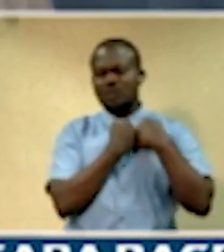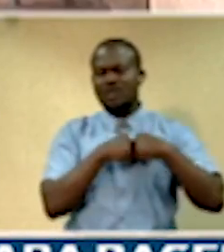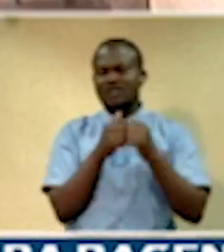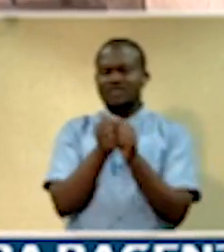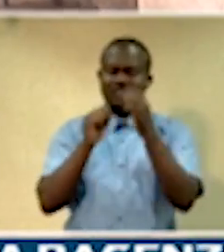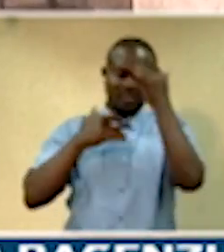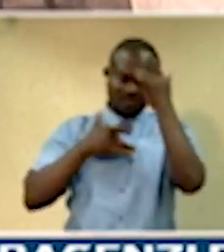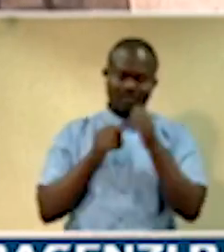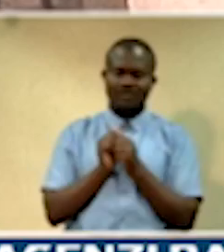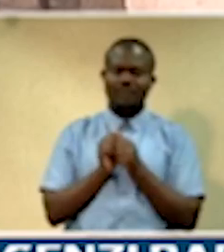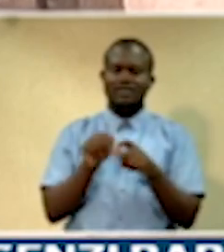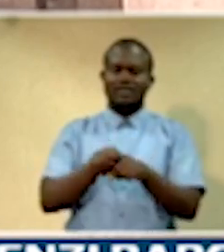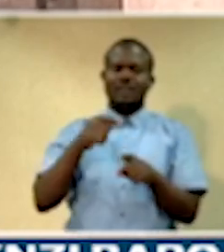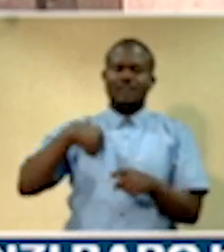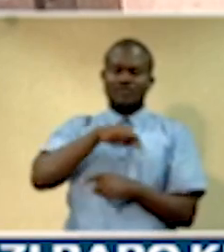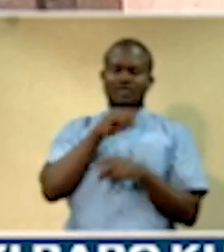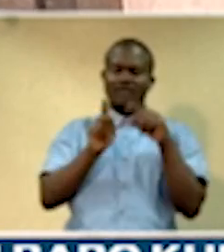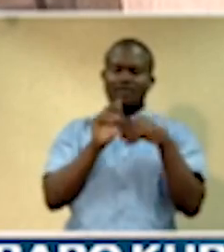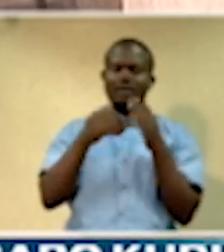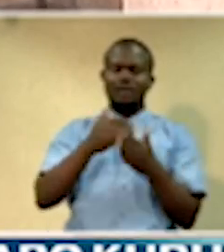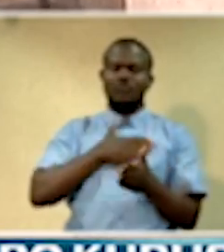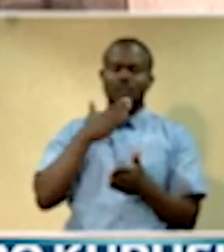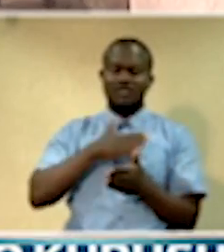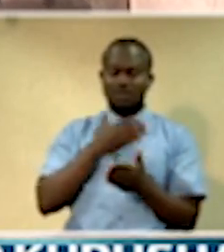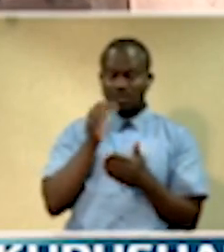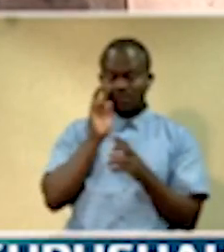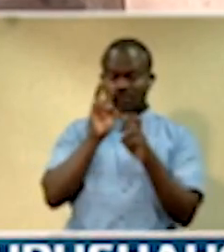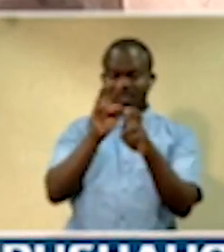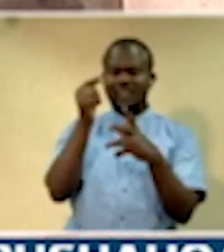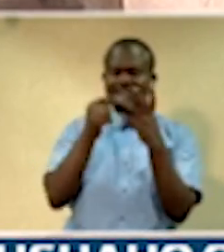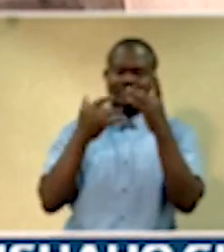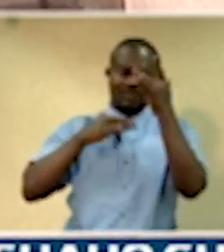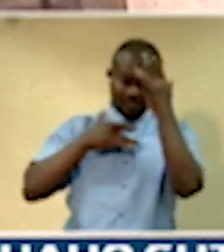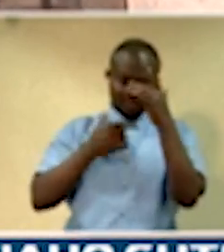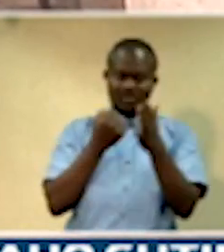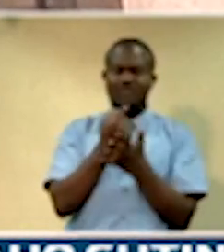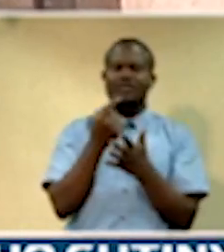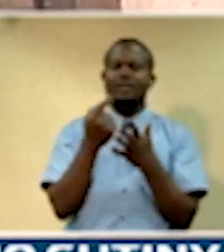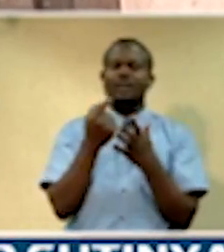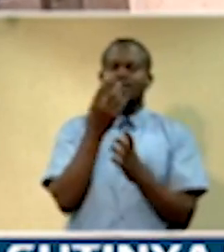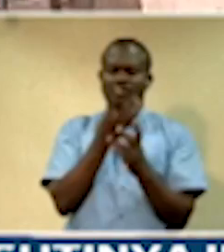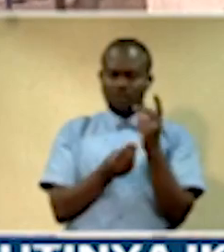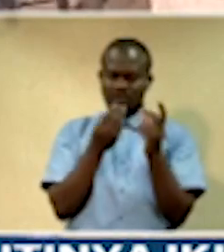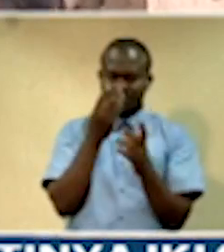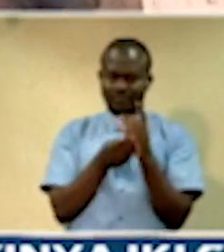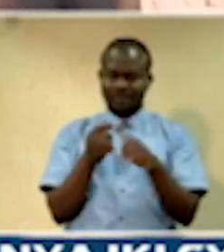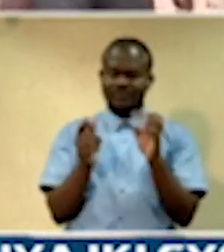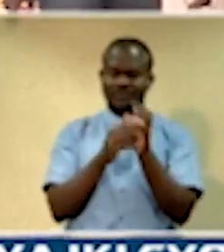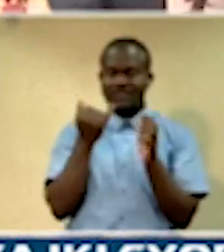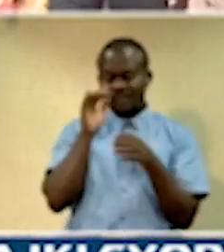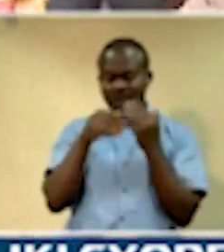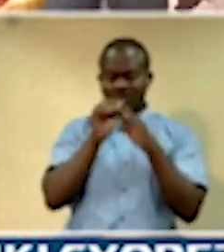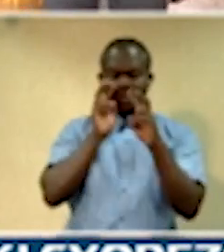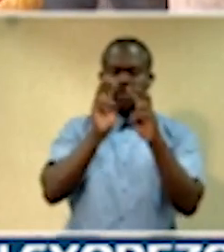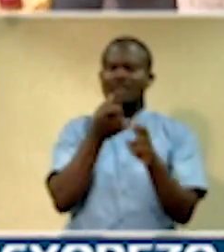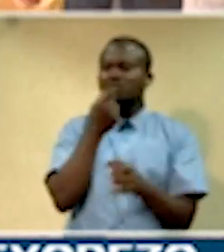cyorezo. Nk'abaturage turishimye. Urabona iki ni icyorezo cyaduteye ibihombo. Ariko tubonye imiti byaba